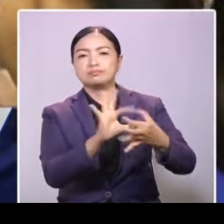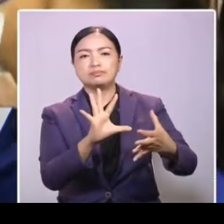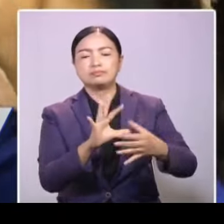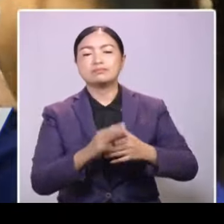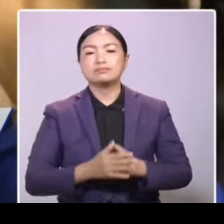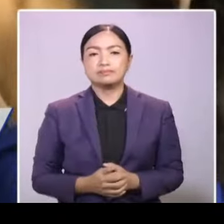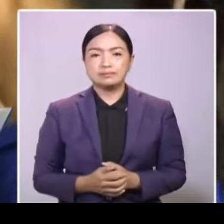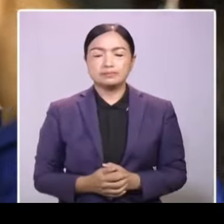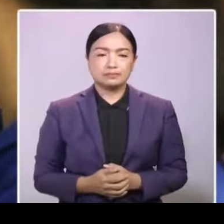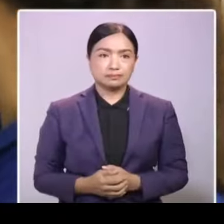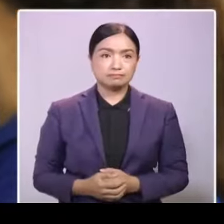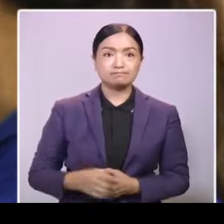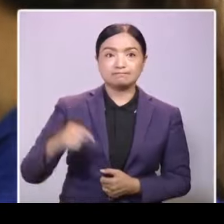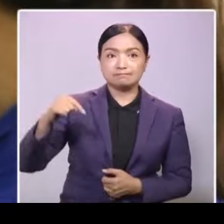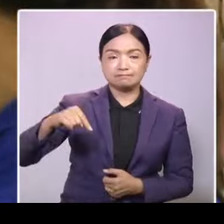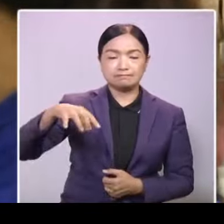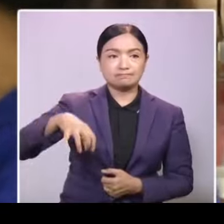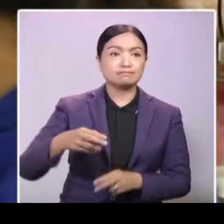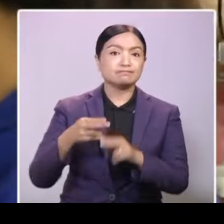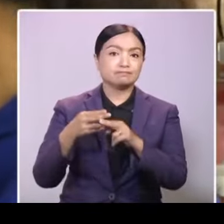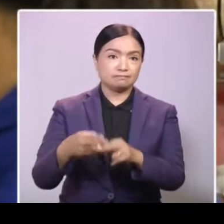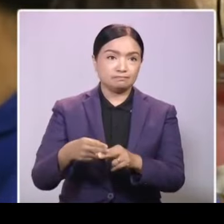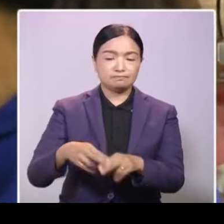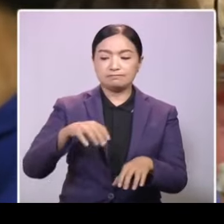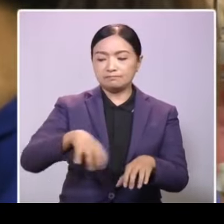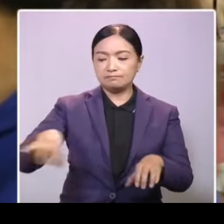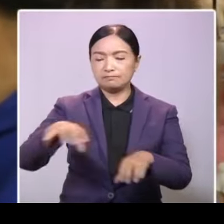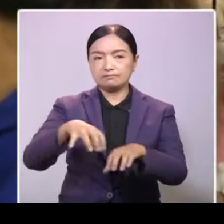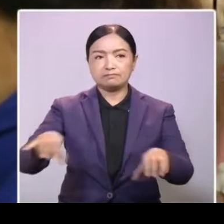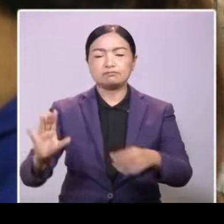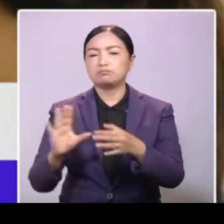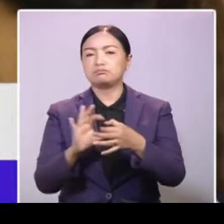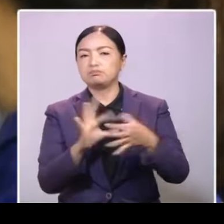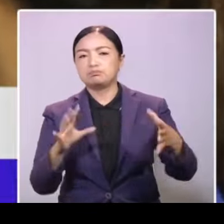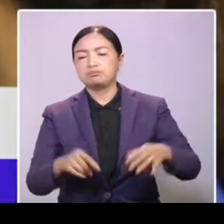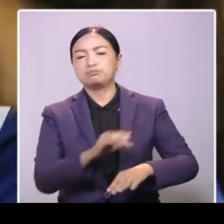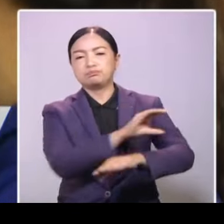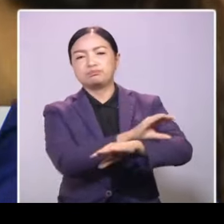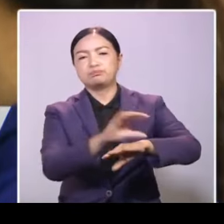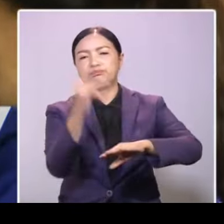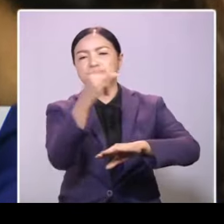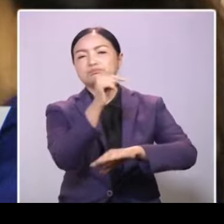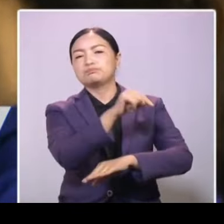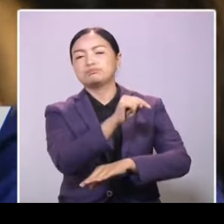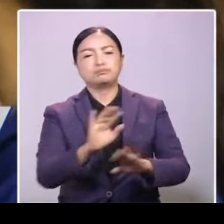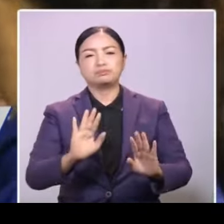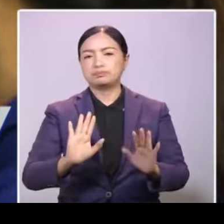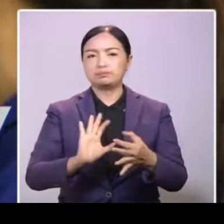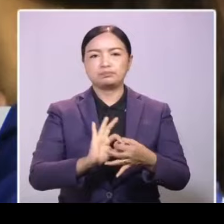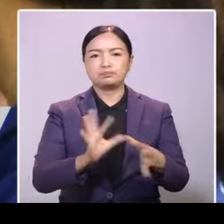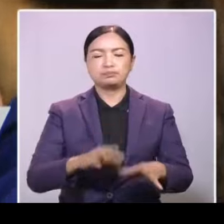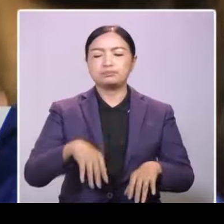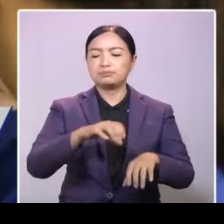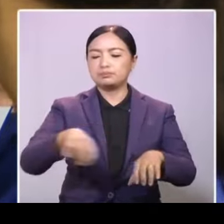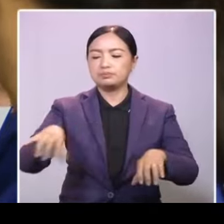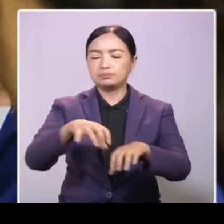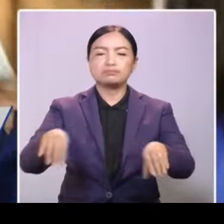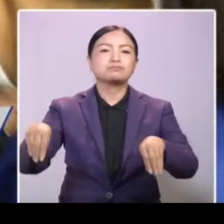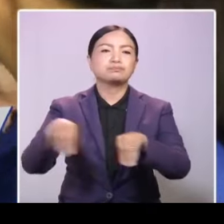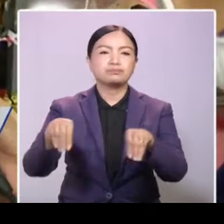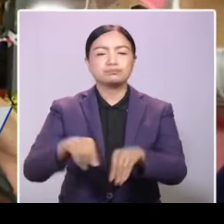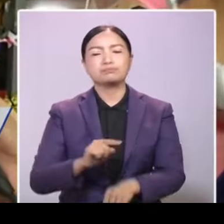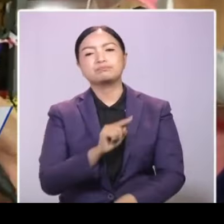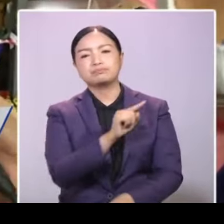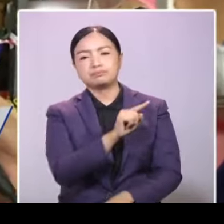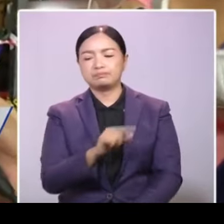แต่ตรงนี้ต้องบอกว่าเป็นเอกชนที่ไม่ได้เกี่ยวกับแอร์พอร์ตเดล ใช่ค่ะไม่ได้เกี่ยว เป็นการก่อสร้างตั้งอาคารที่ให้บริการใกล้กับ ใช่ค่ะใ